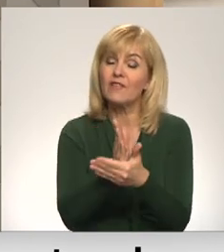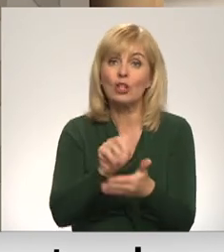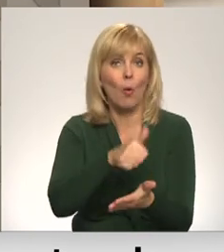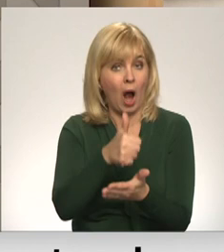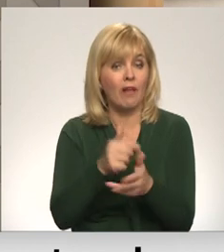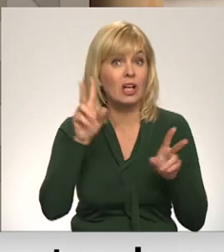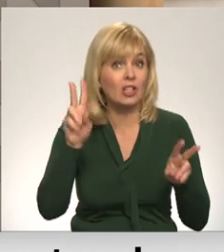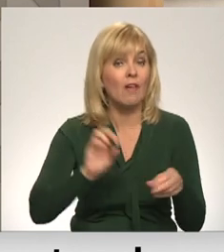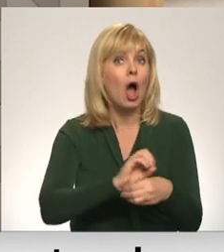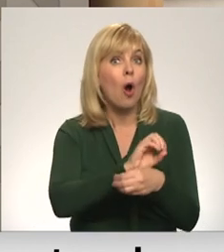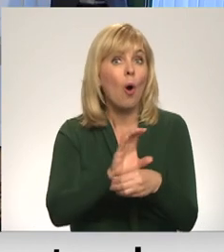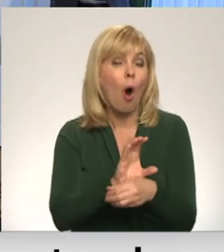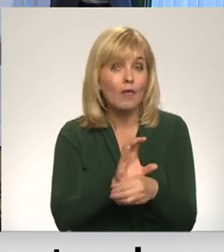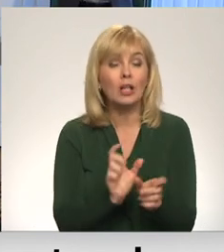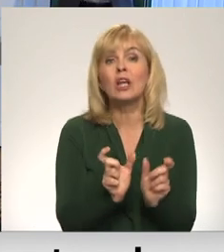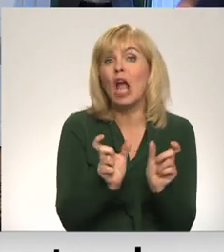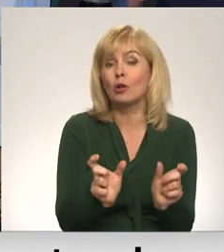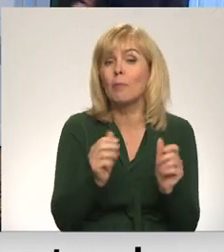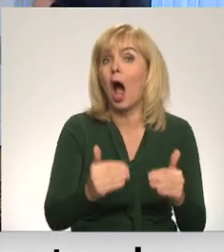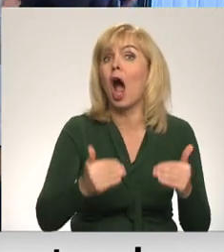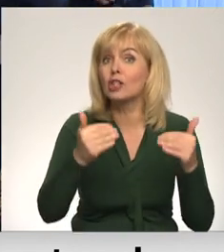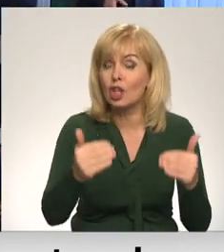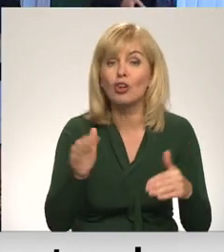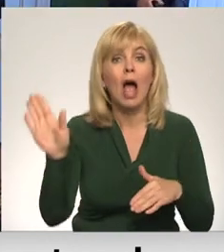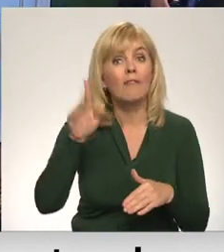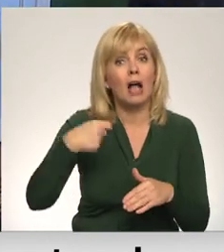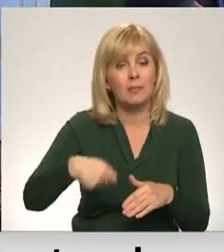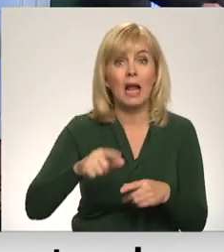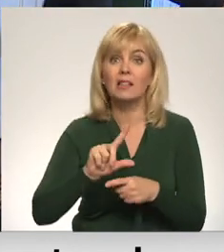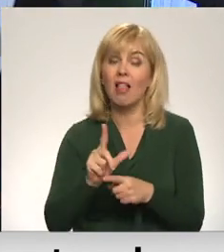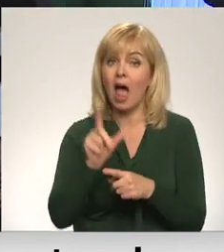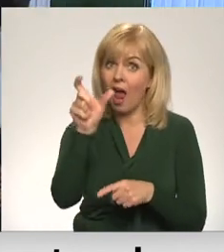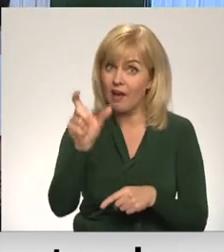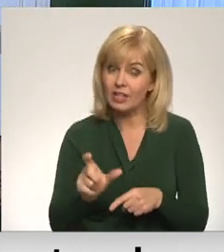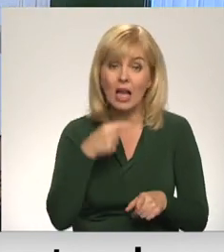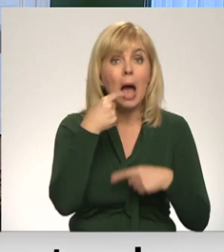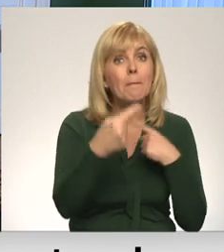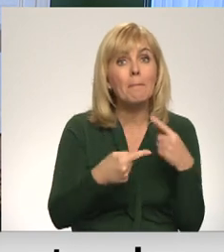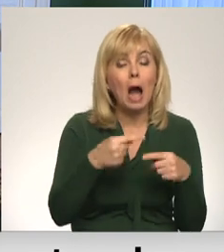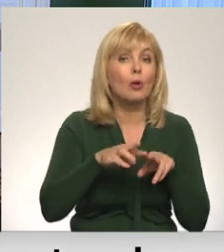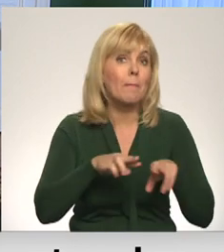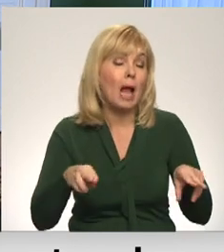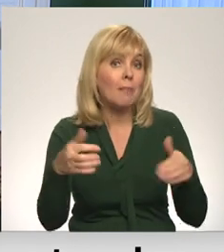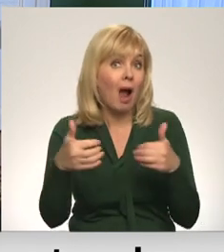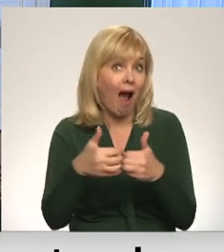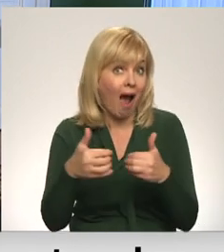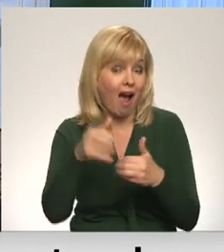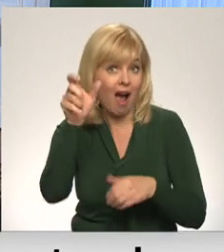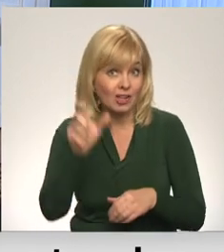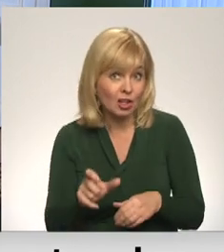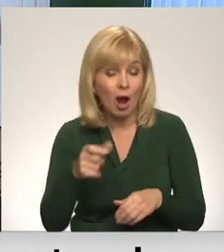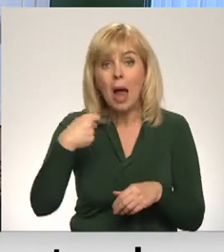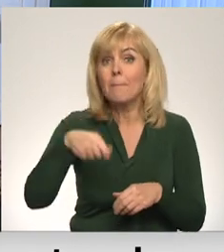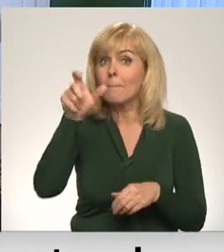ir COVID-19 ierobežojuma atcelšana. To šodien valsts prezidents Egils Levits pārunāja arī ar premjeru Krišānu Kariņu.